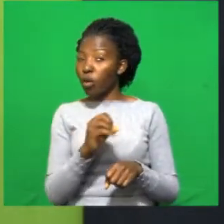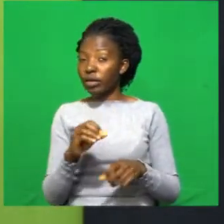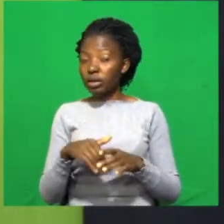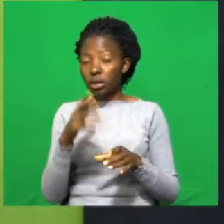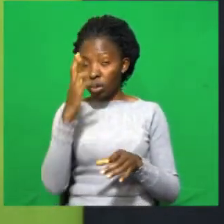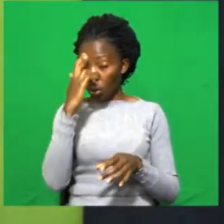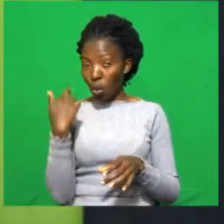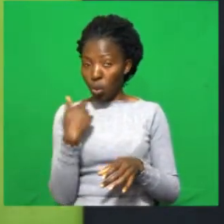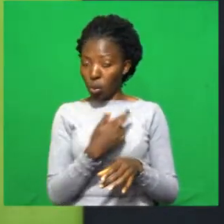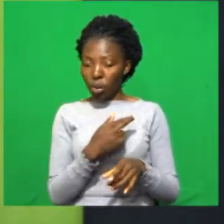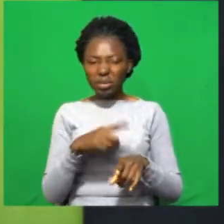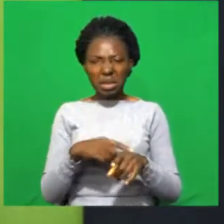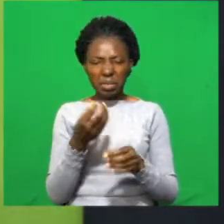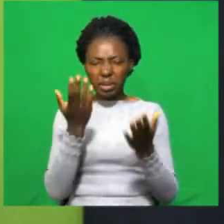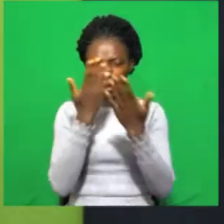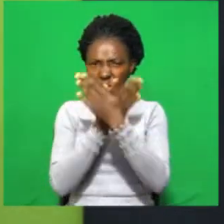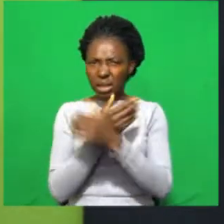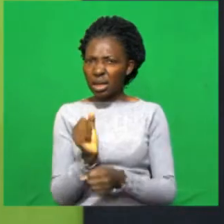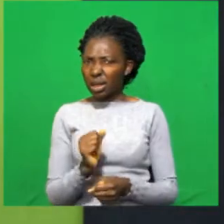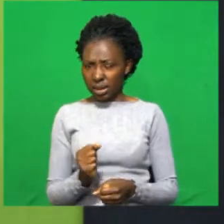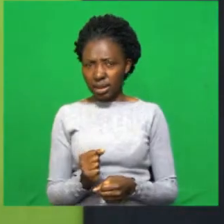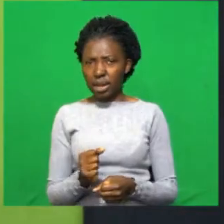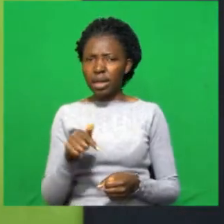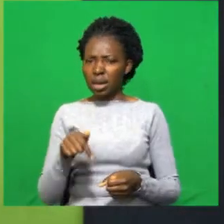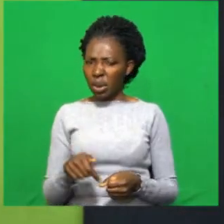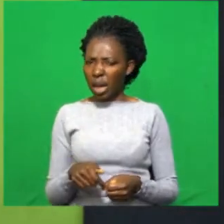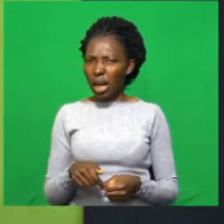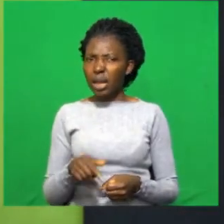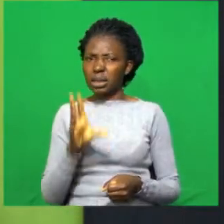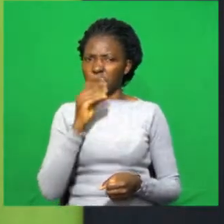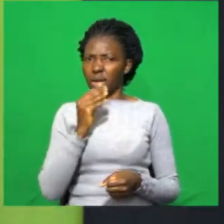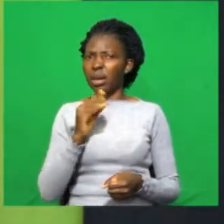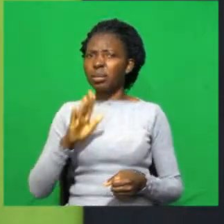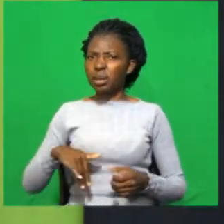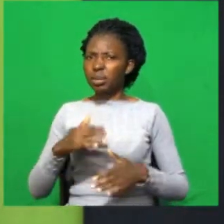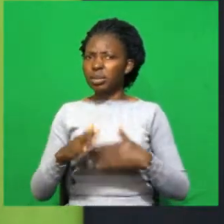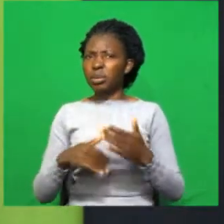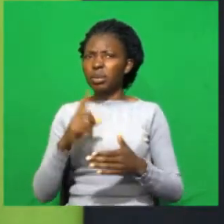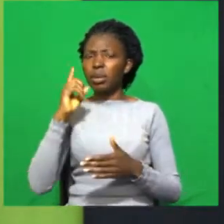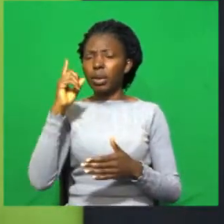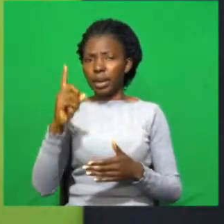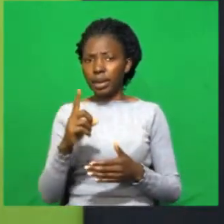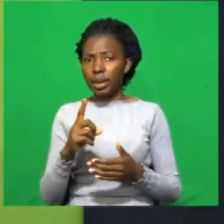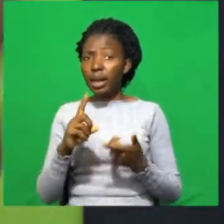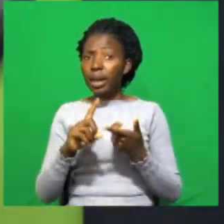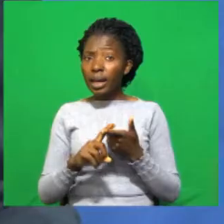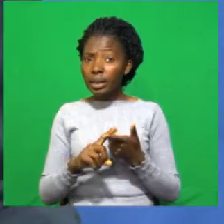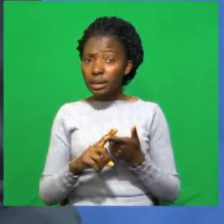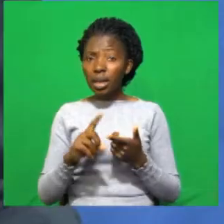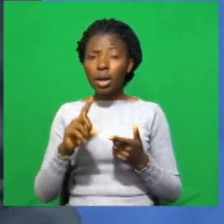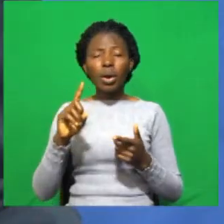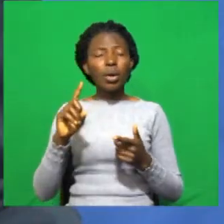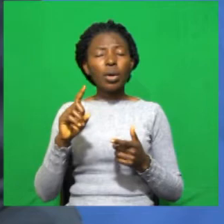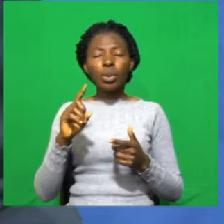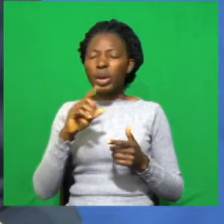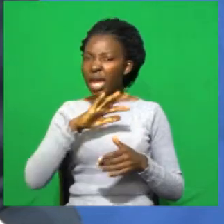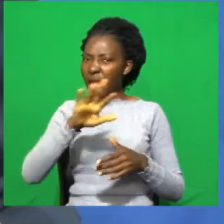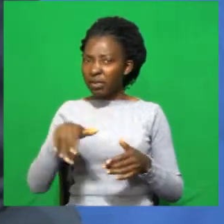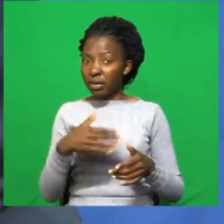munguva yemadark ages. Pataurwa zvekumhura munguva yemufundisi, zviri Mwari